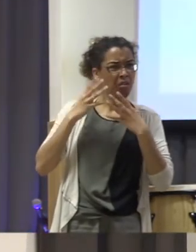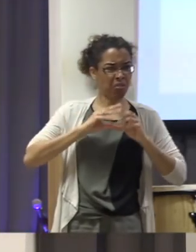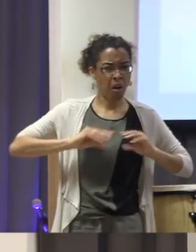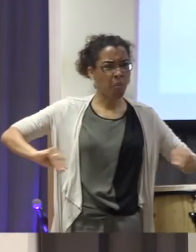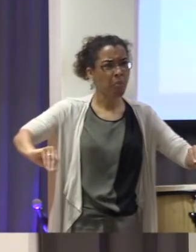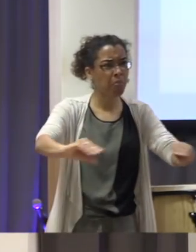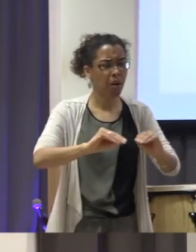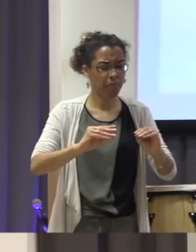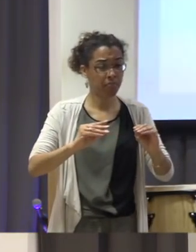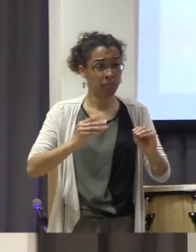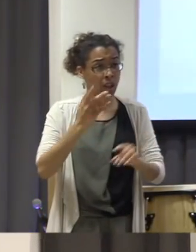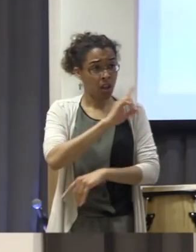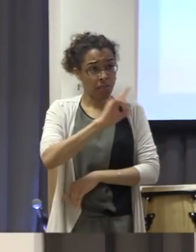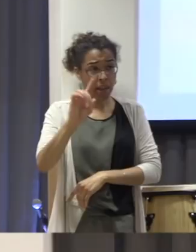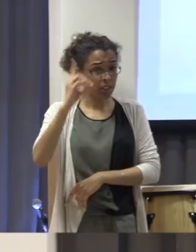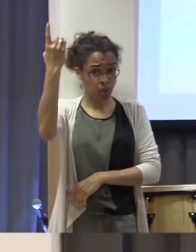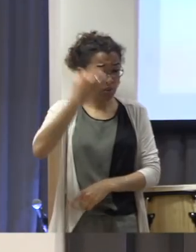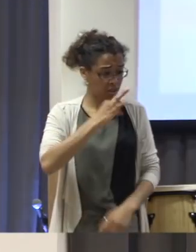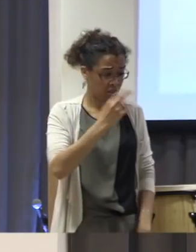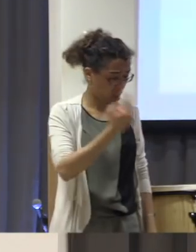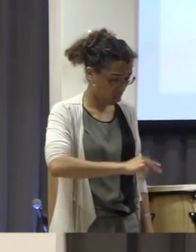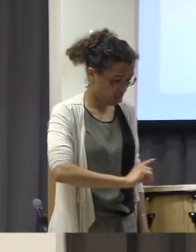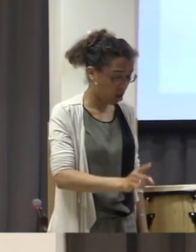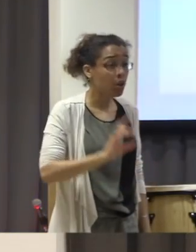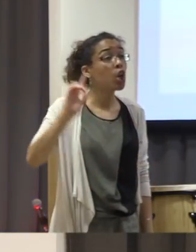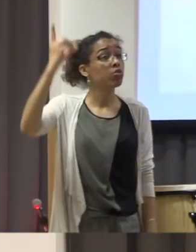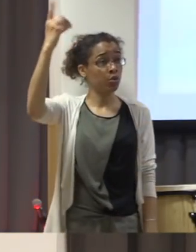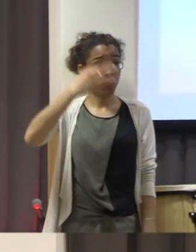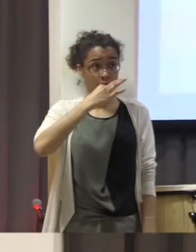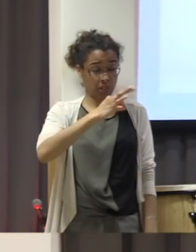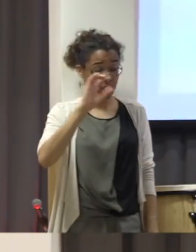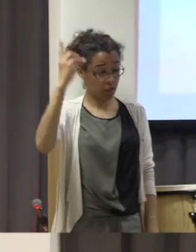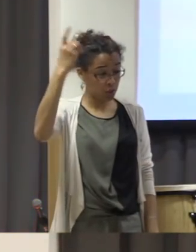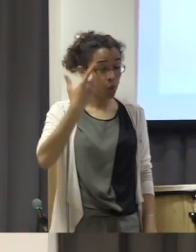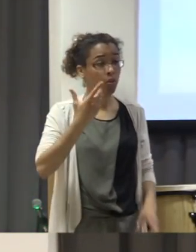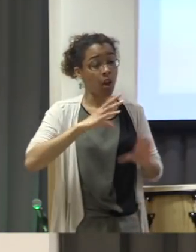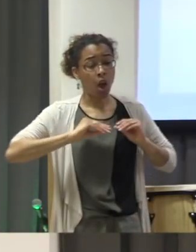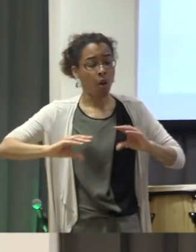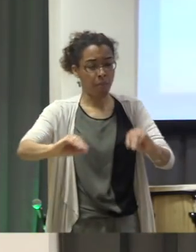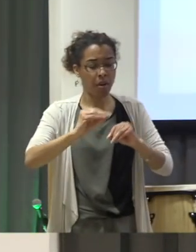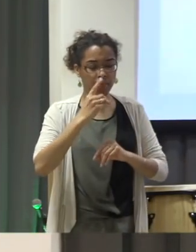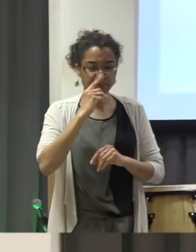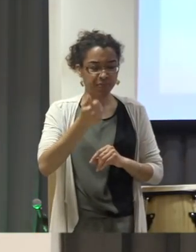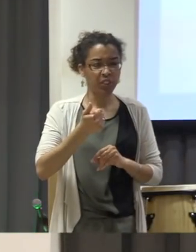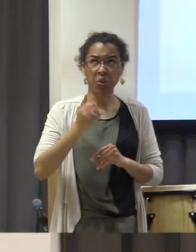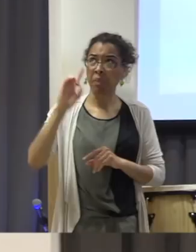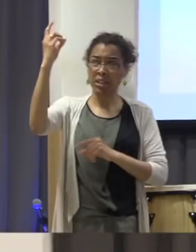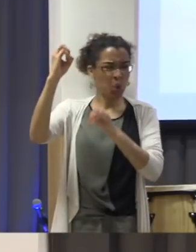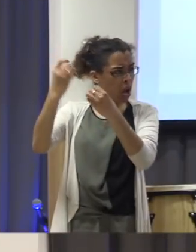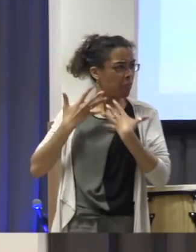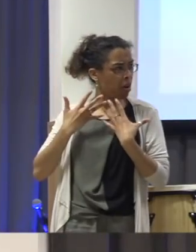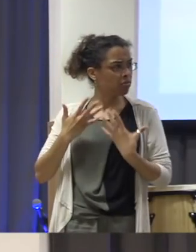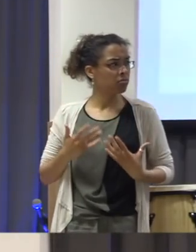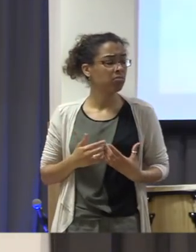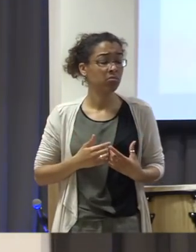peuple, mais Dieu dit non, je parle là de Dieu, qui le peuple d'Israël pensait que Dieu leur avait